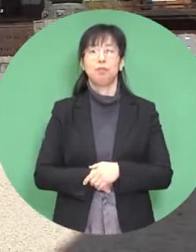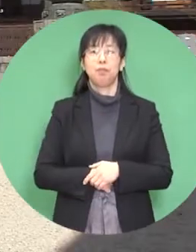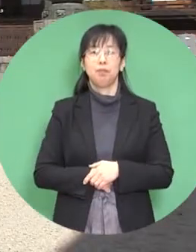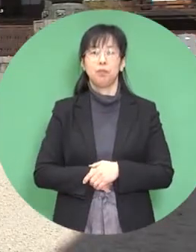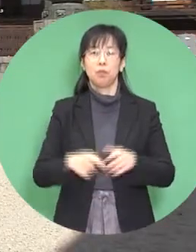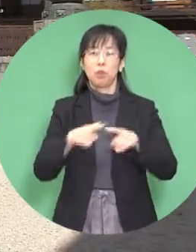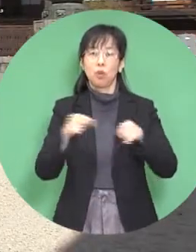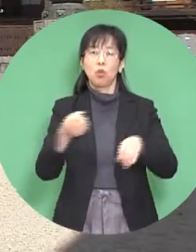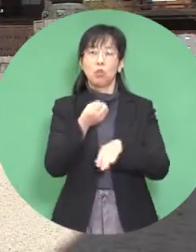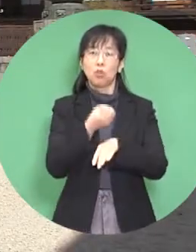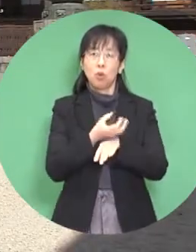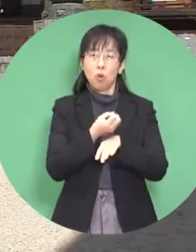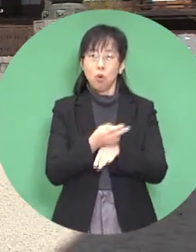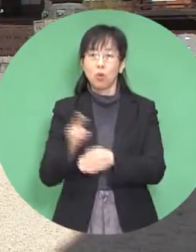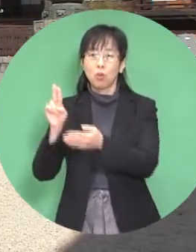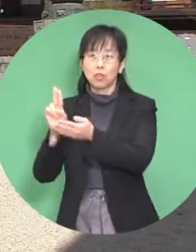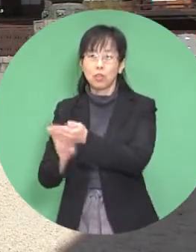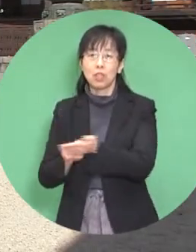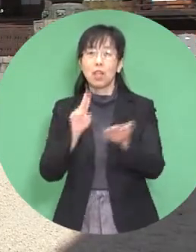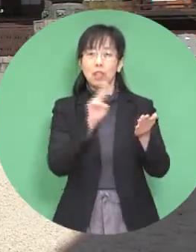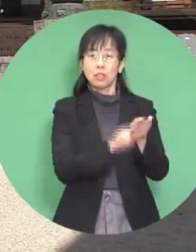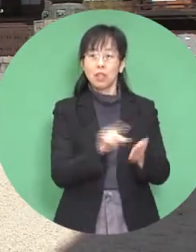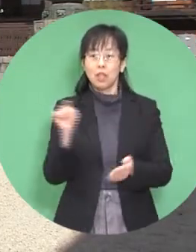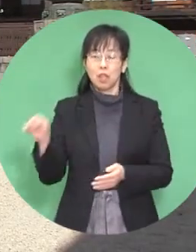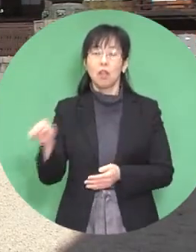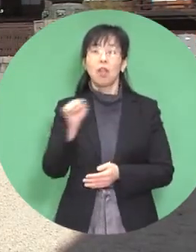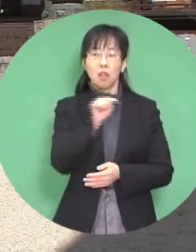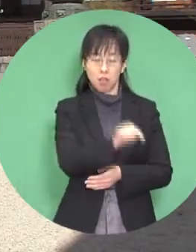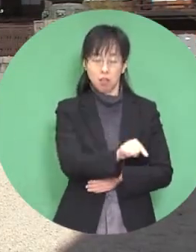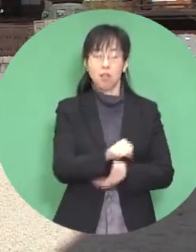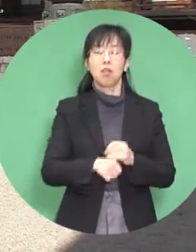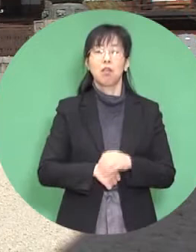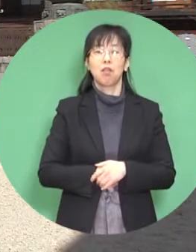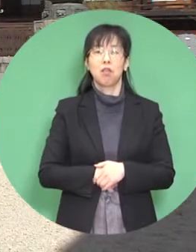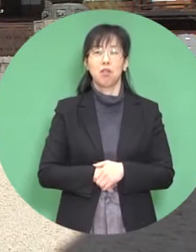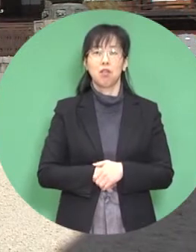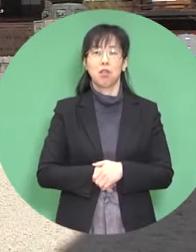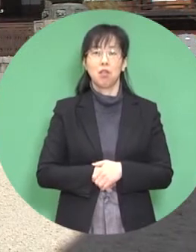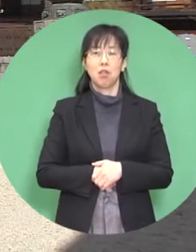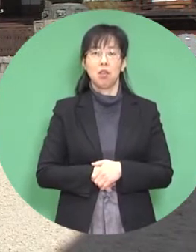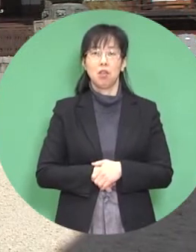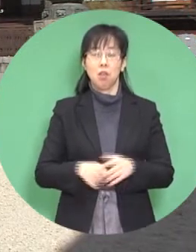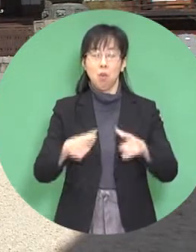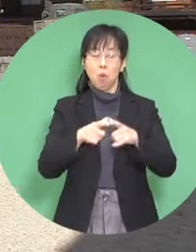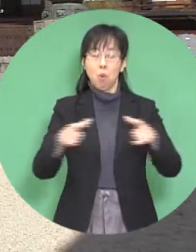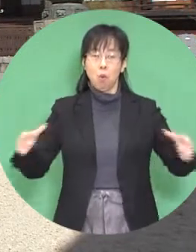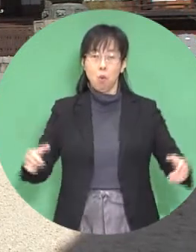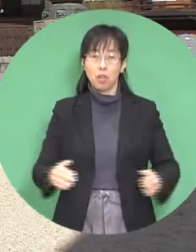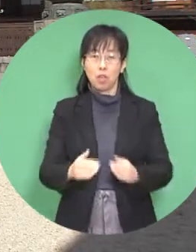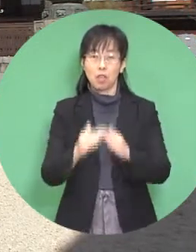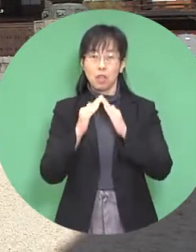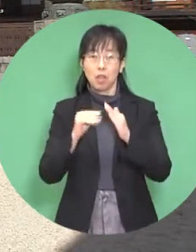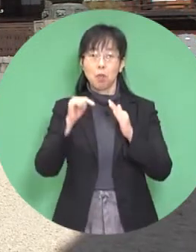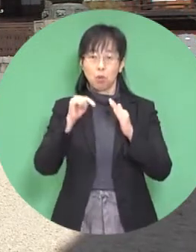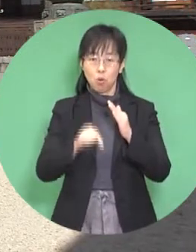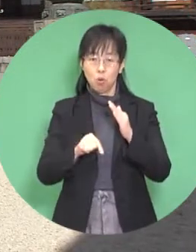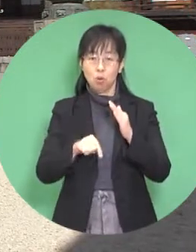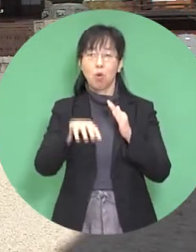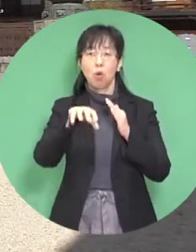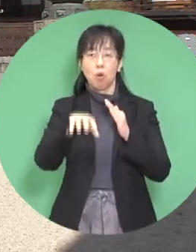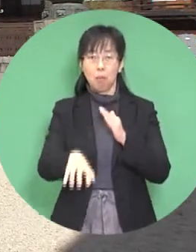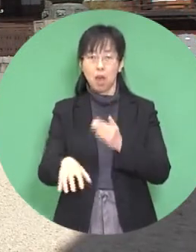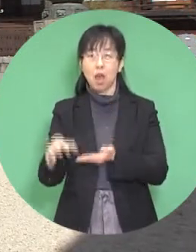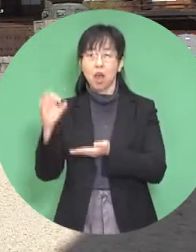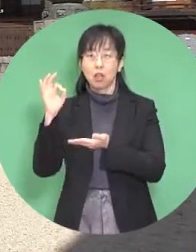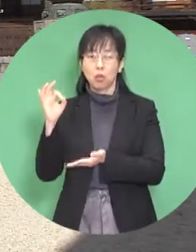国宝に指定された専修寺御影堂と如来堂なんですけれども、これだけの大きな建物が京都や奈良ではなく